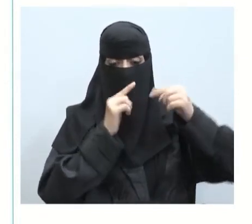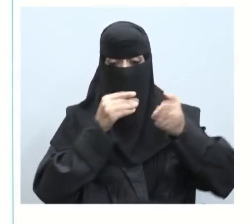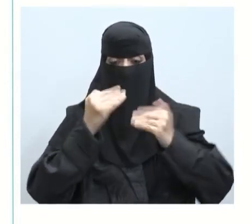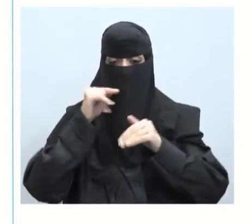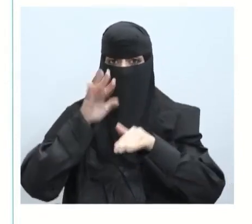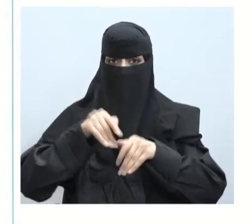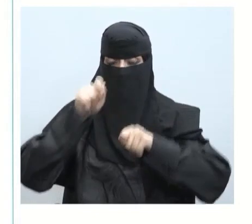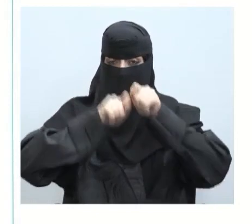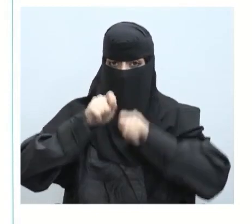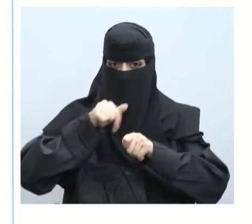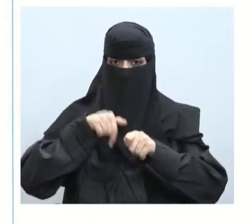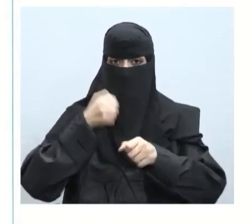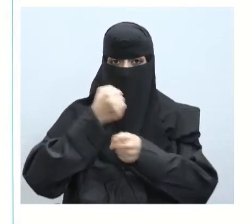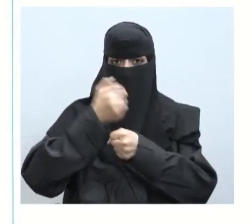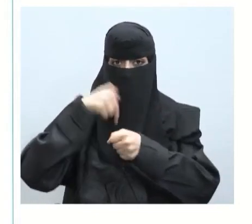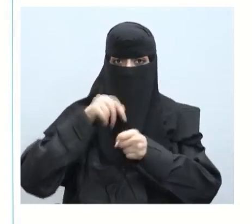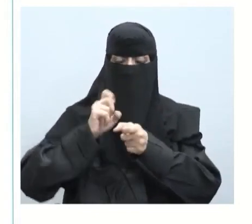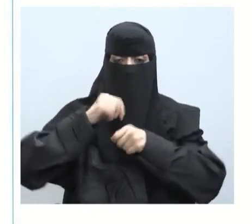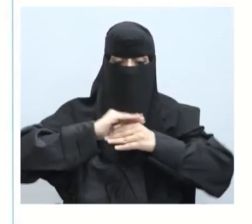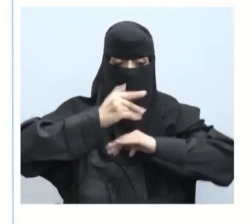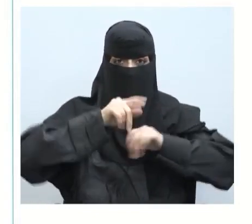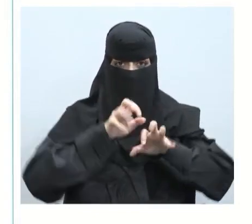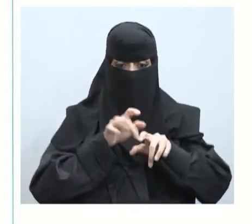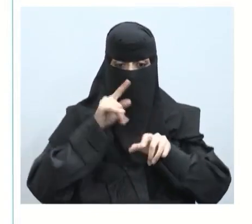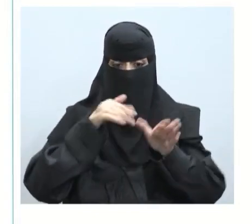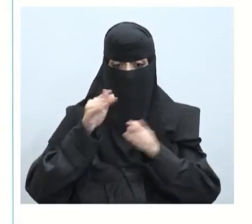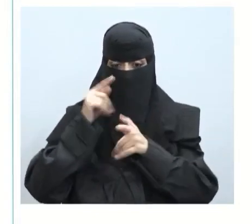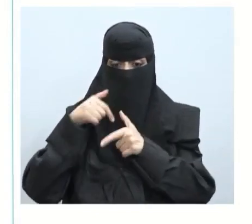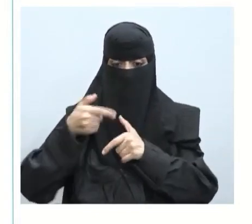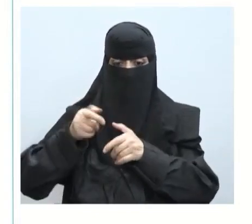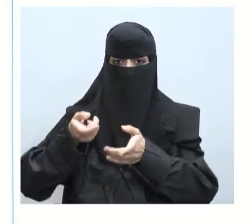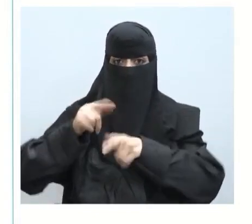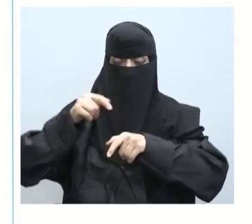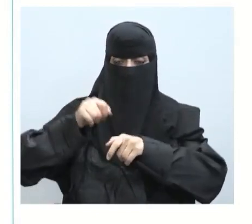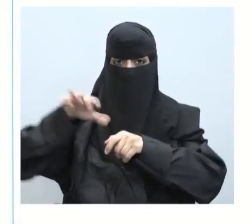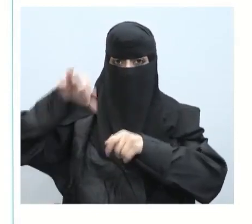أيضا سنحتاج إلى تثبيت التطبيق المكتبي MQTTX Client،